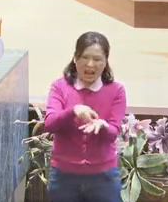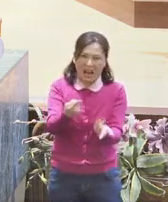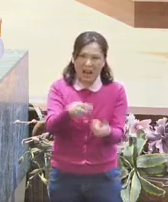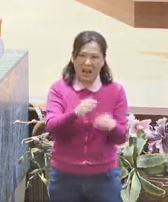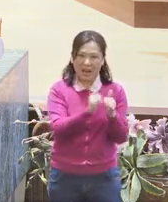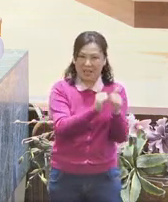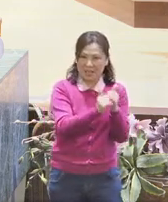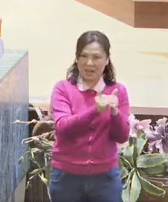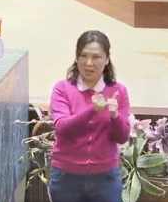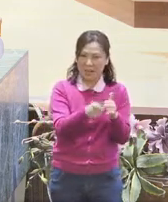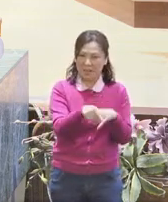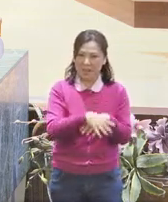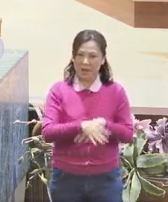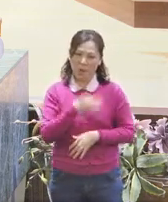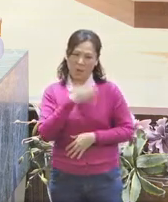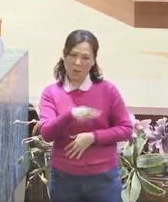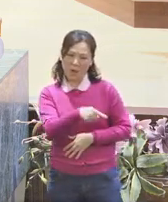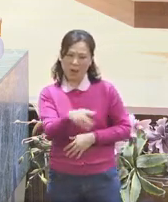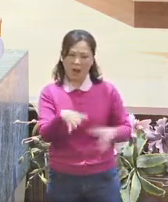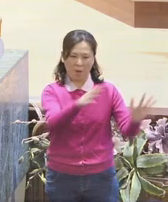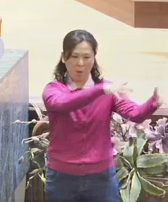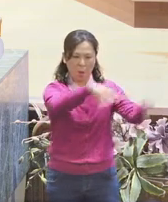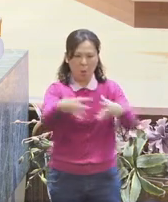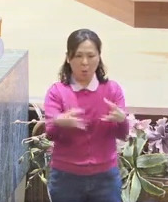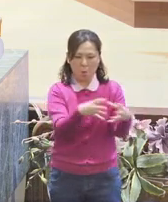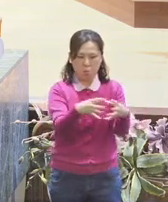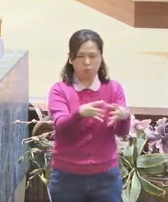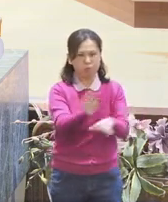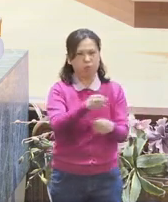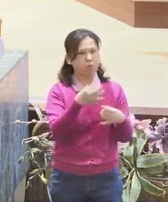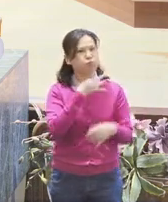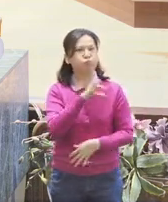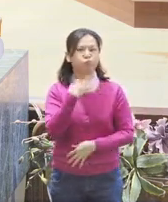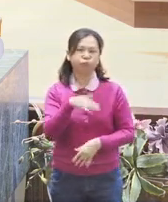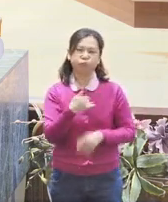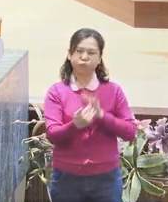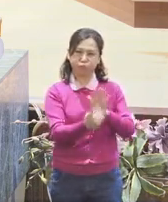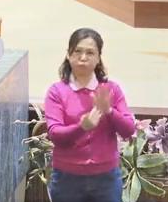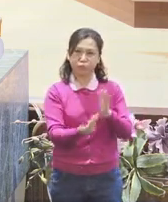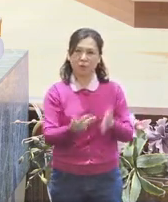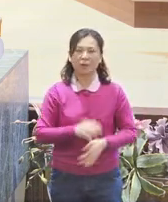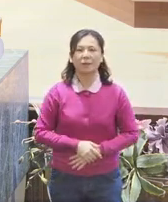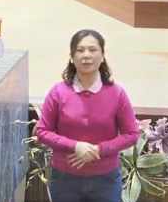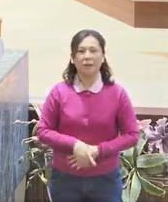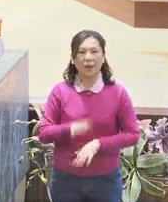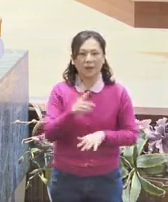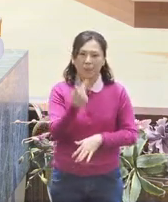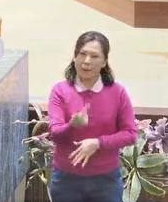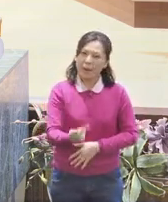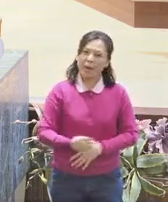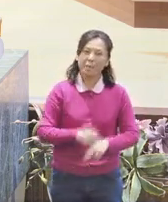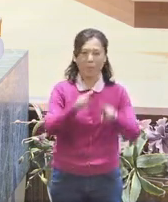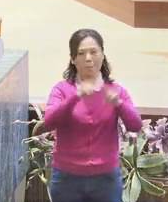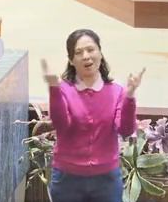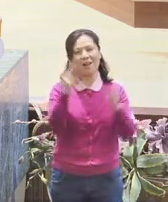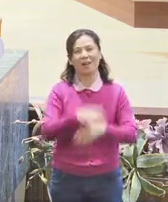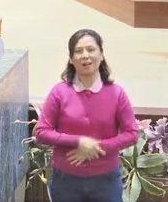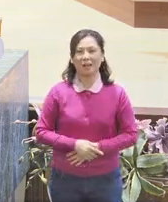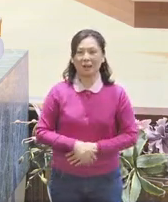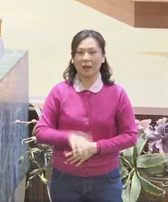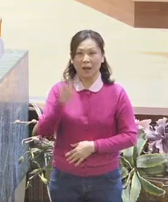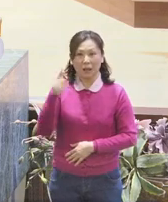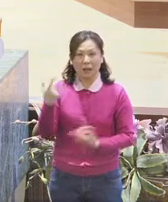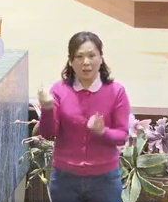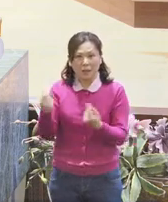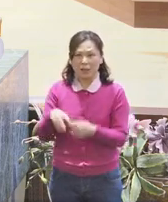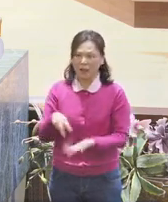不太愿意让人民就是集会啊结社啊等等，那当然这个慢慢都已经解决掉了，但是呢也害怕基层的